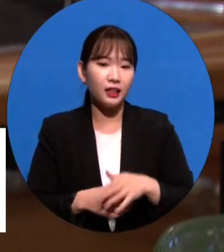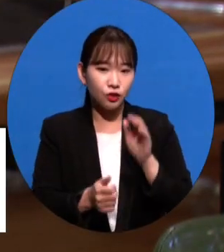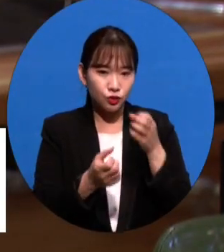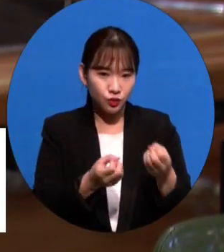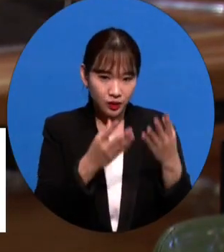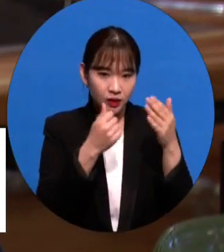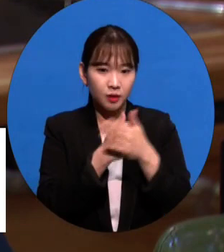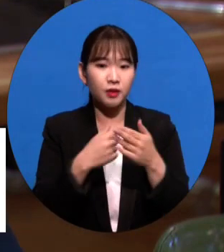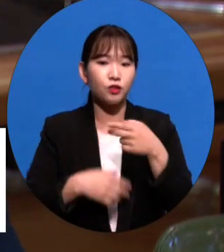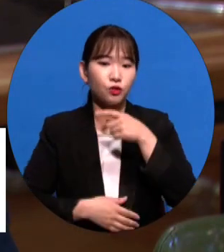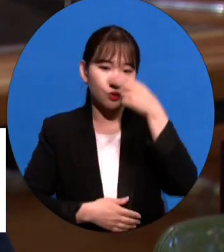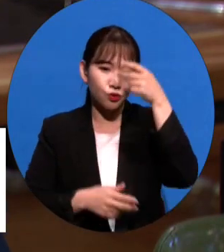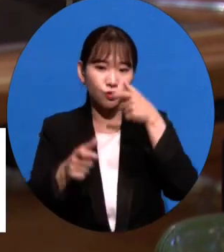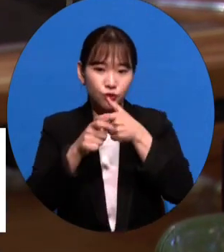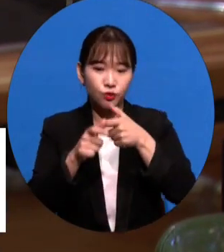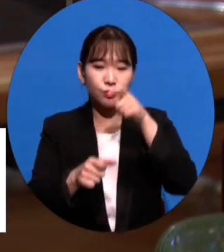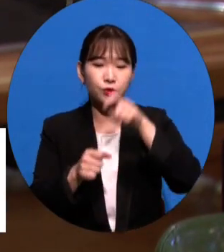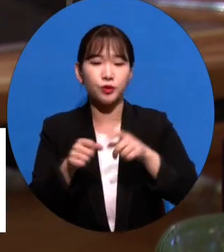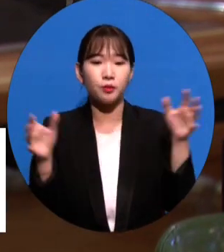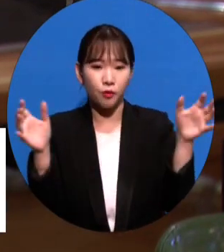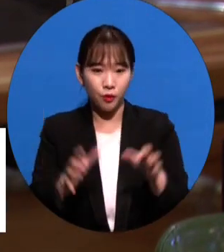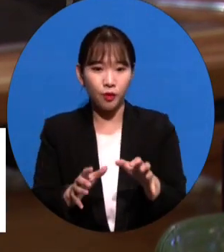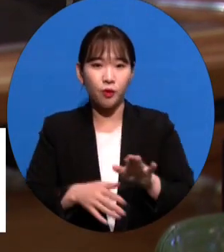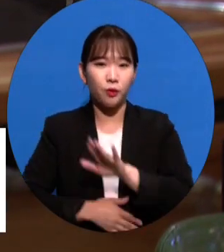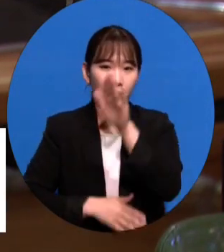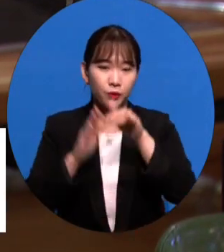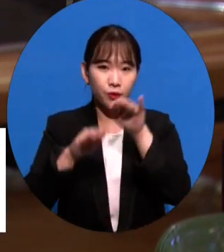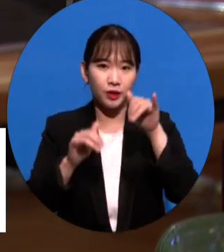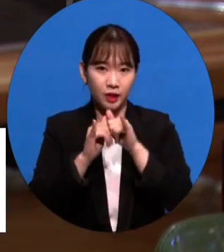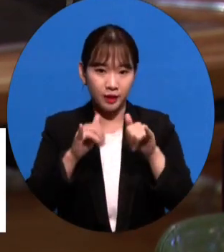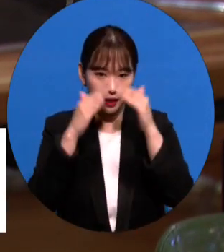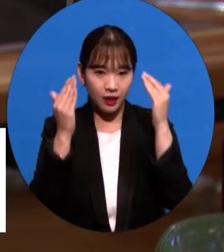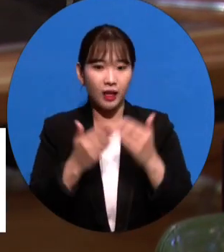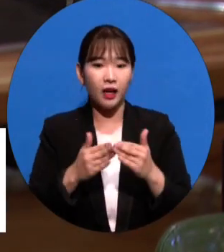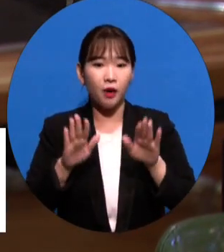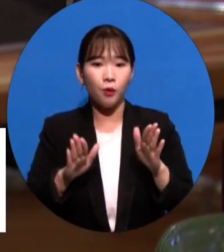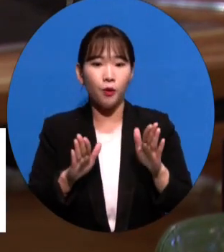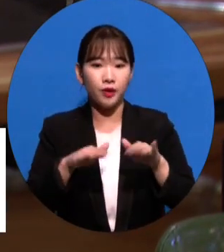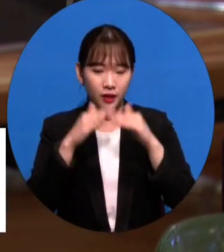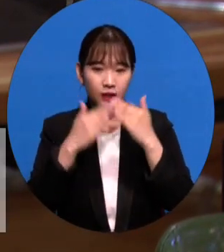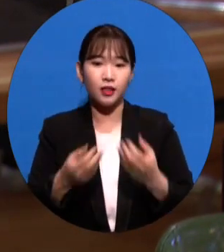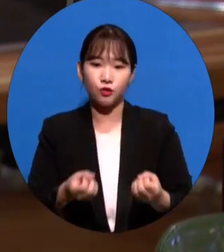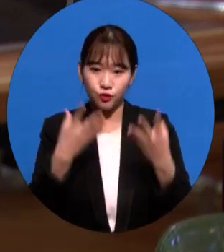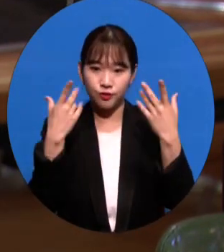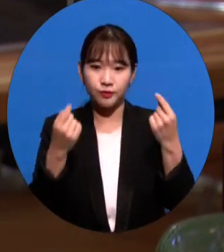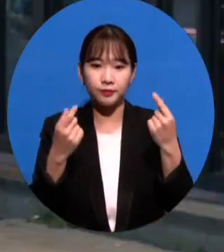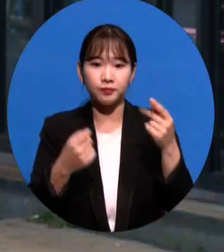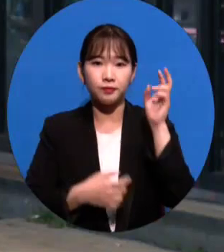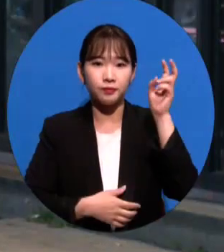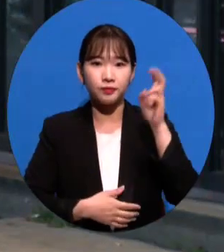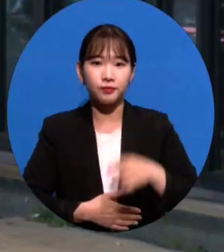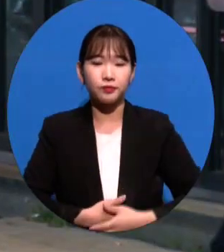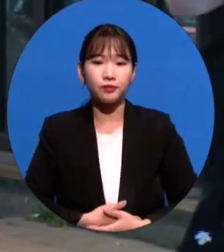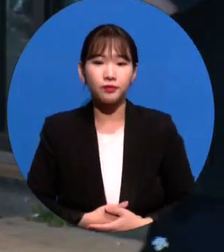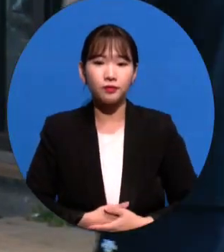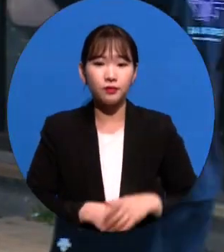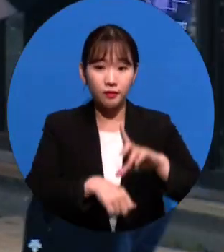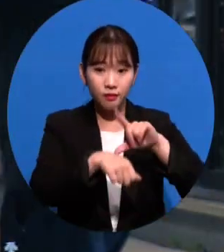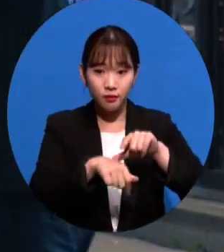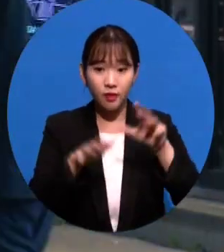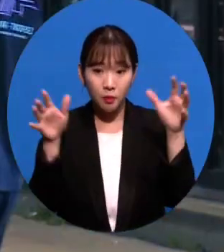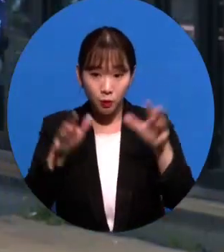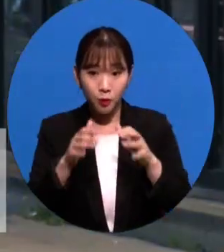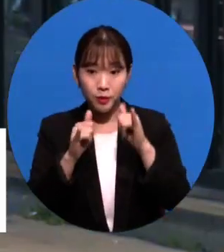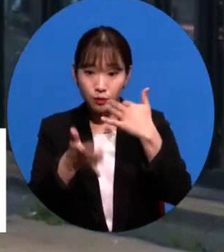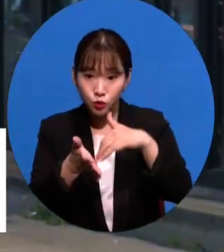이제 술자리도 하고 해서 한번 모였습니다. 온 동네 사람들이 다 뭐 축하할 오늘은 다 축하할 것 같습니다. 시간과 모임